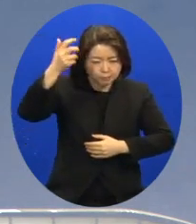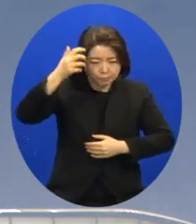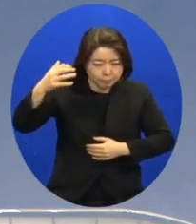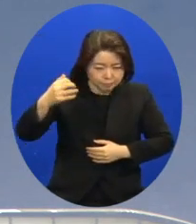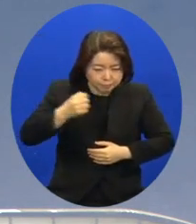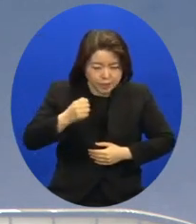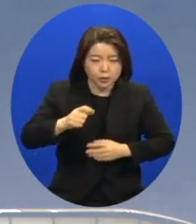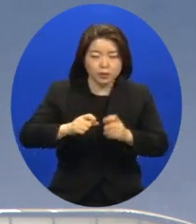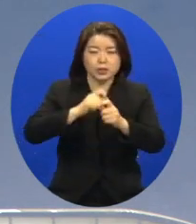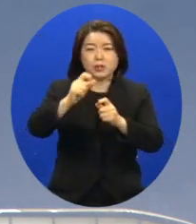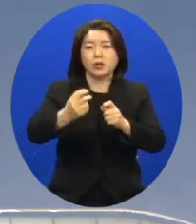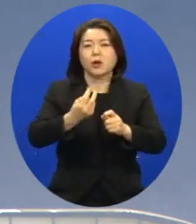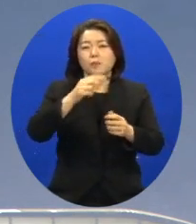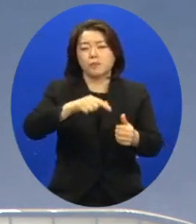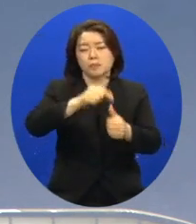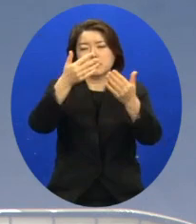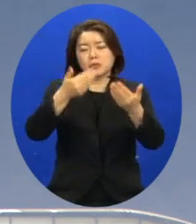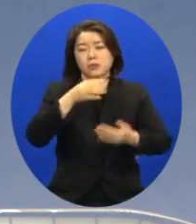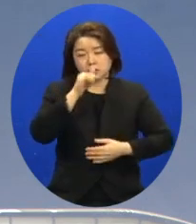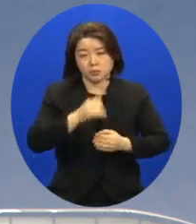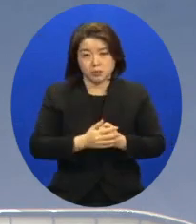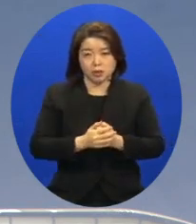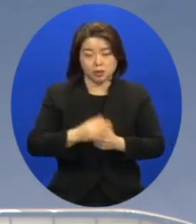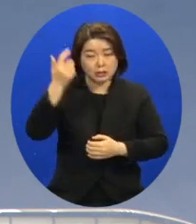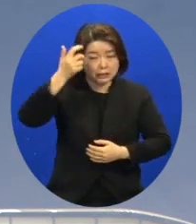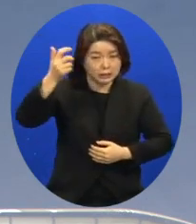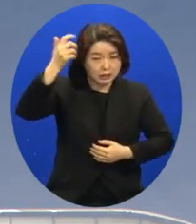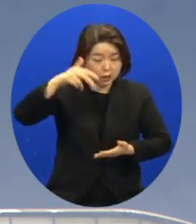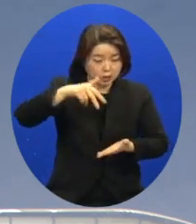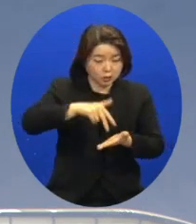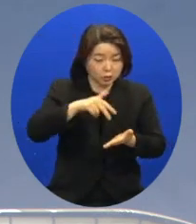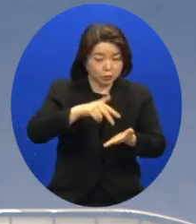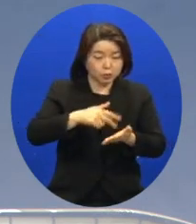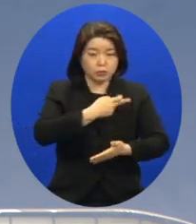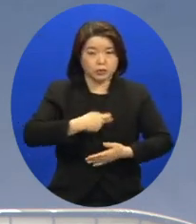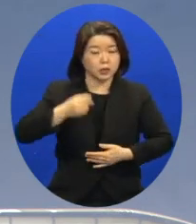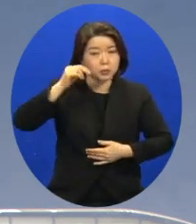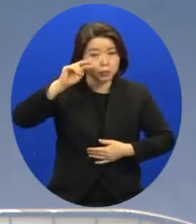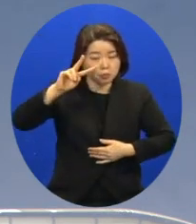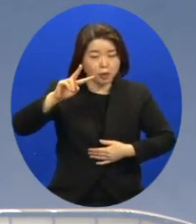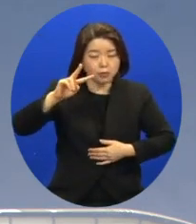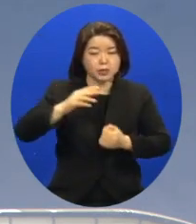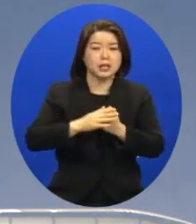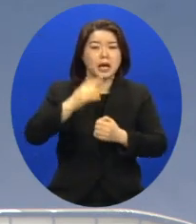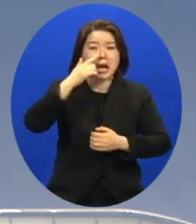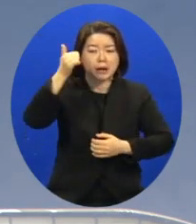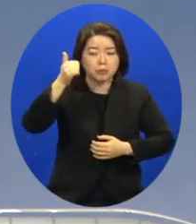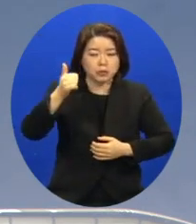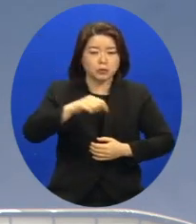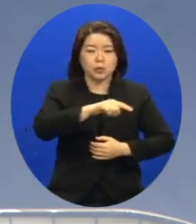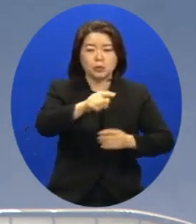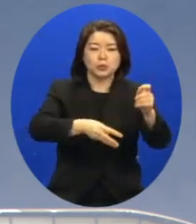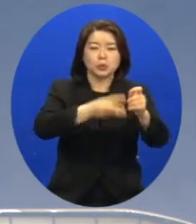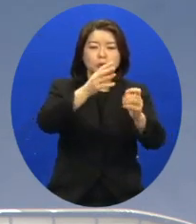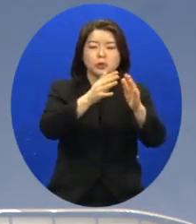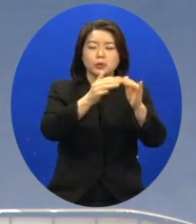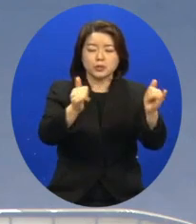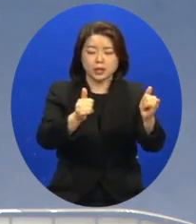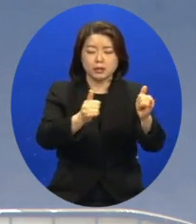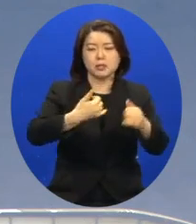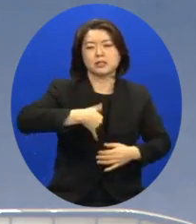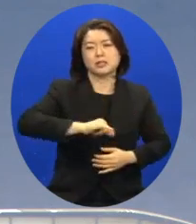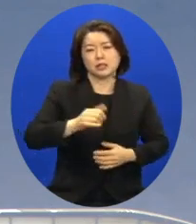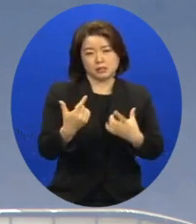바울이 아비인 거죠. 고린도 교회 교인들은 영적으로는 사도 바울의 자녀들인 겁니다. 이